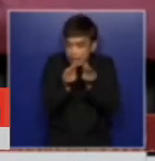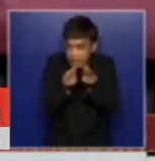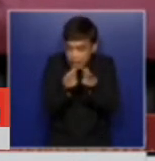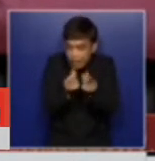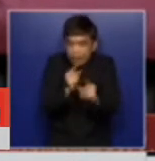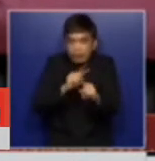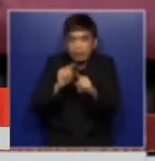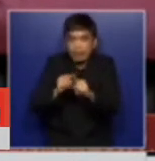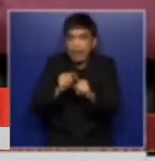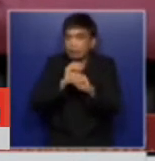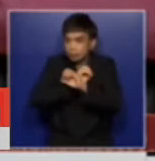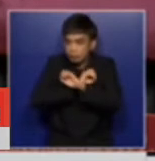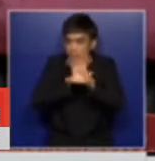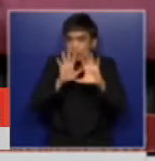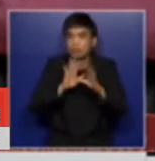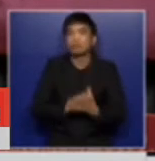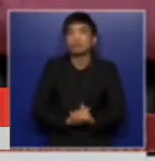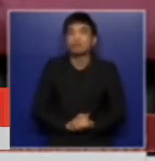บ